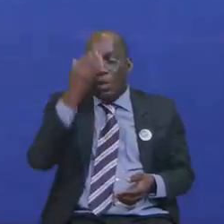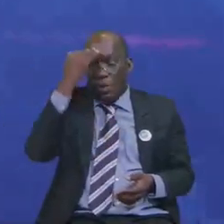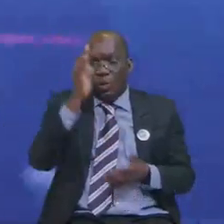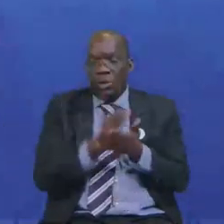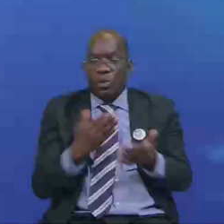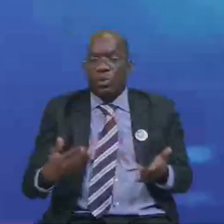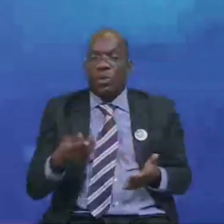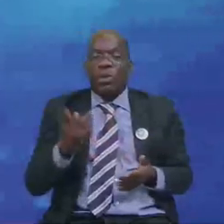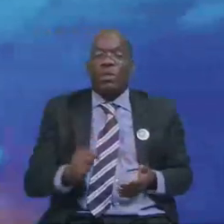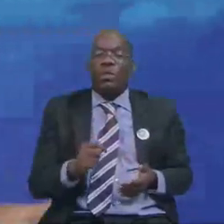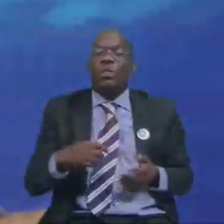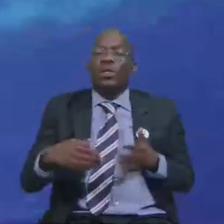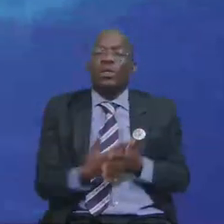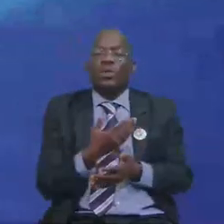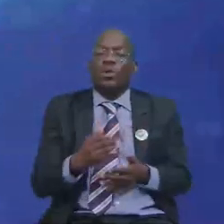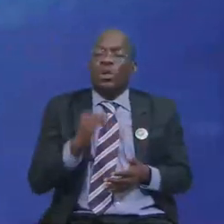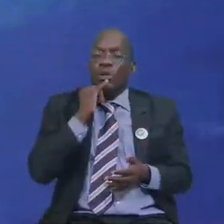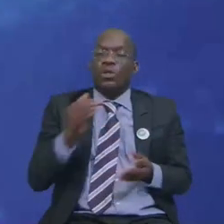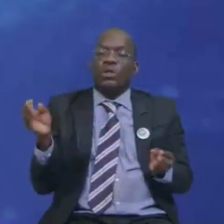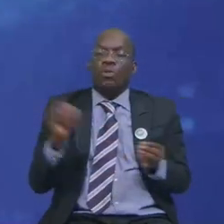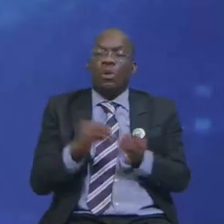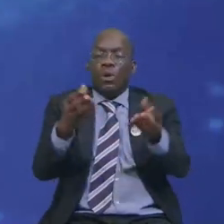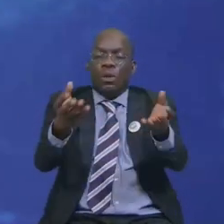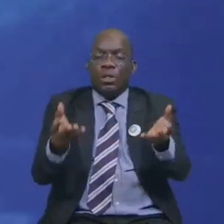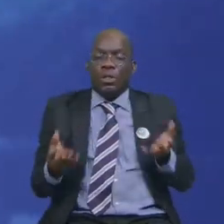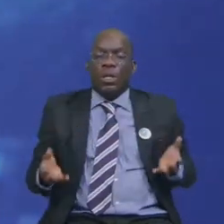nouveau est plus désirable que l'ancien